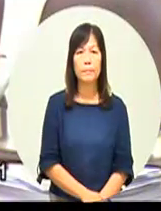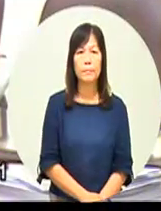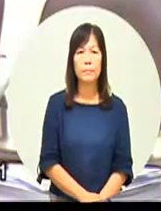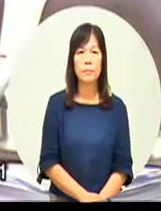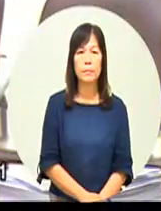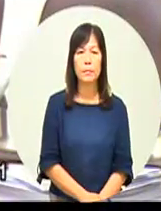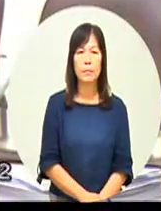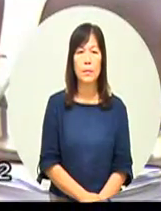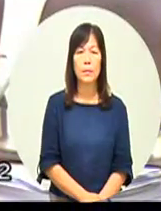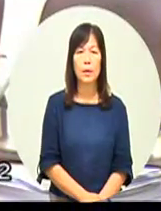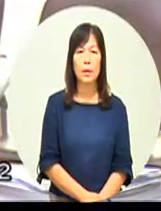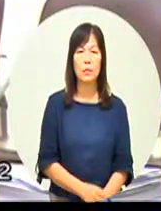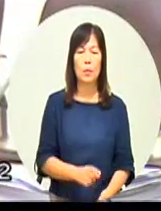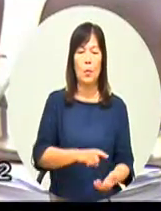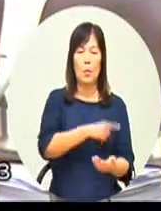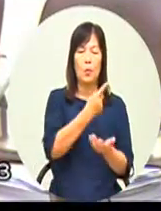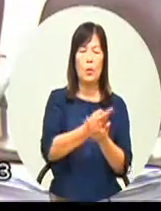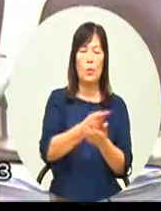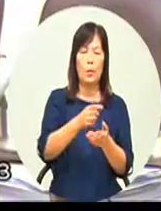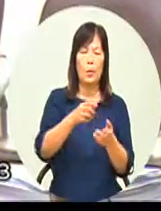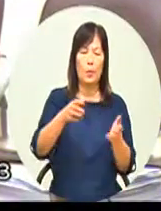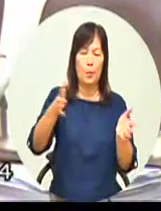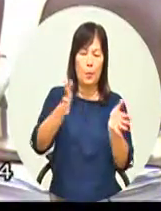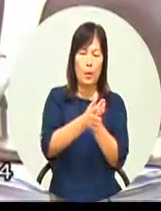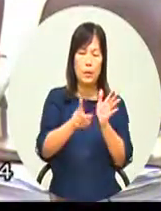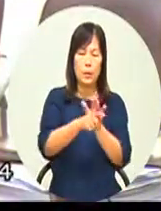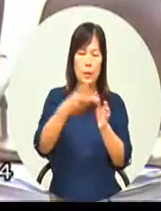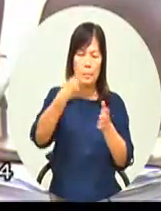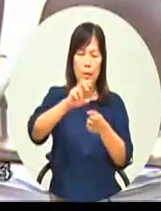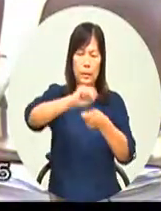那就一次把它加足好了哈，再加15分。